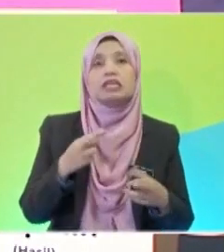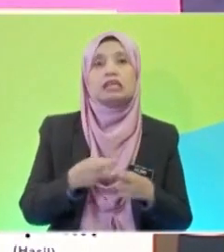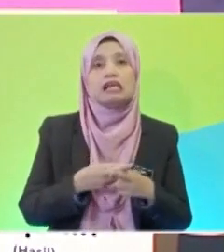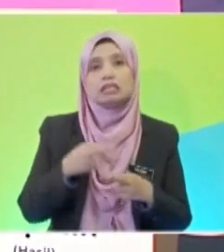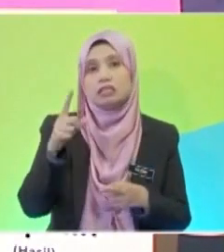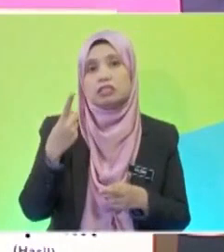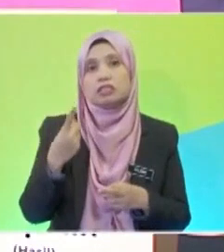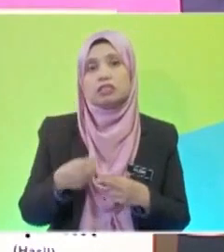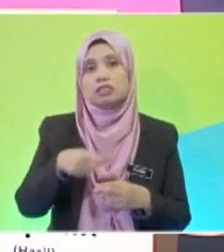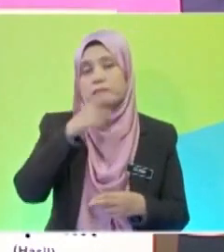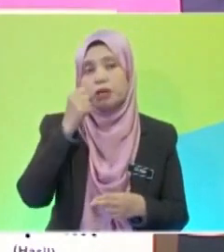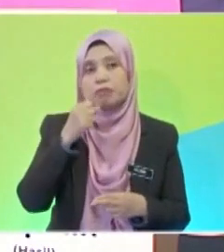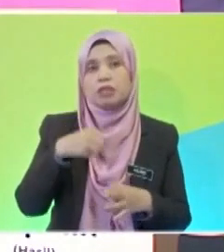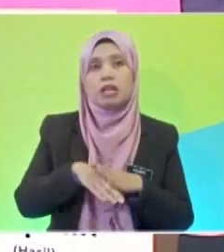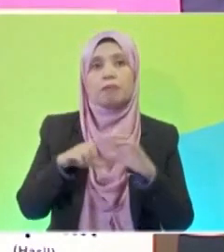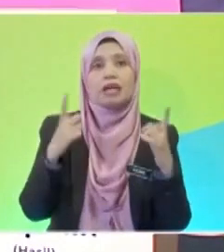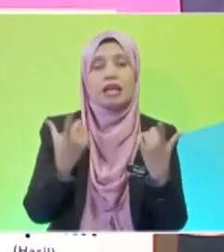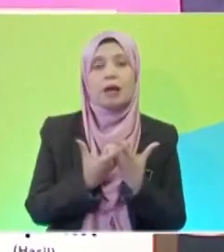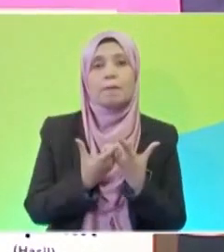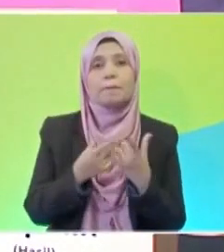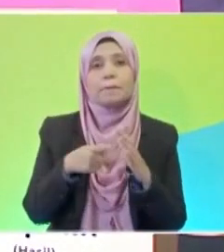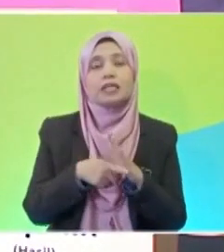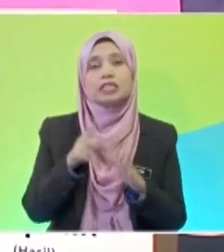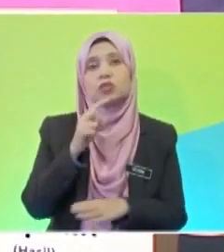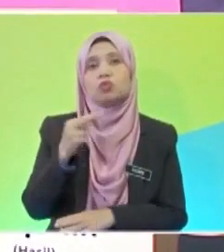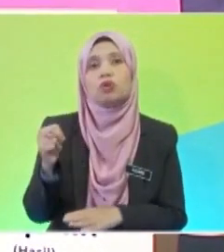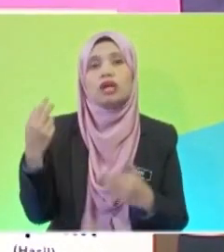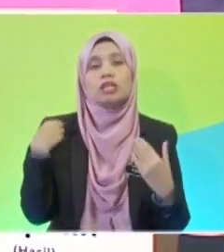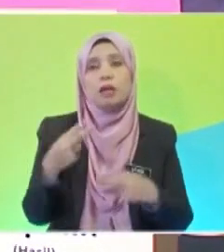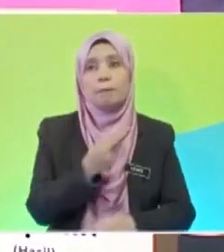sebab kadang-kadang Nisa dalam kelab dan persatuan ni dia ada perniagaan juga.